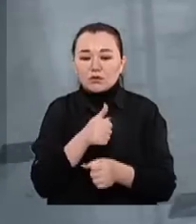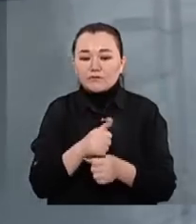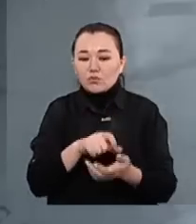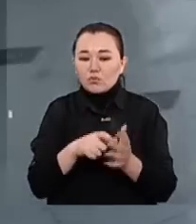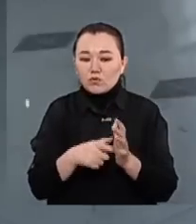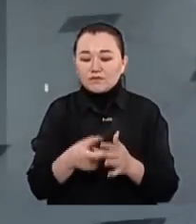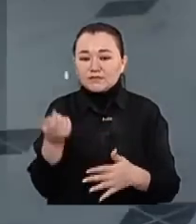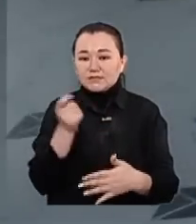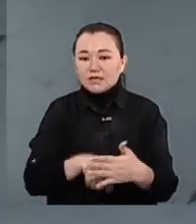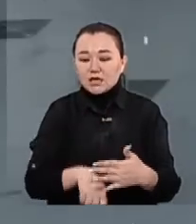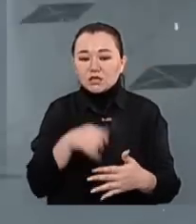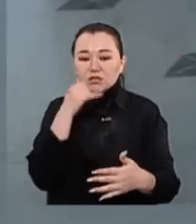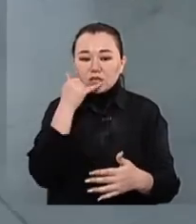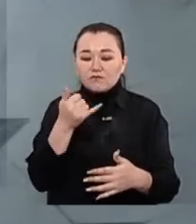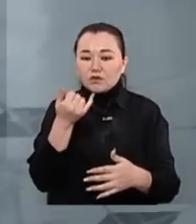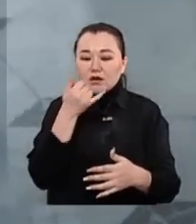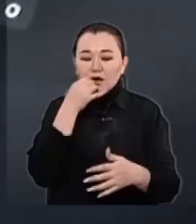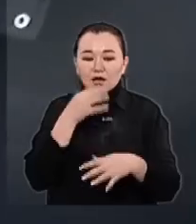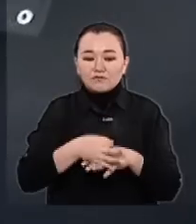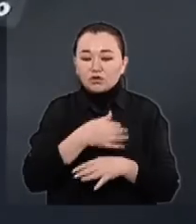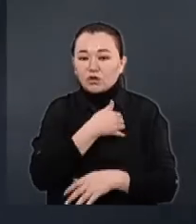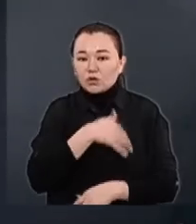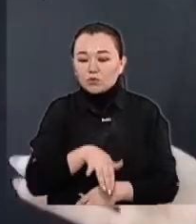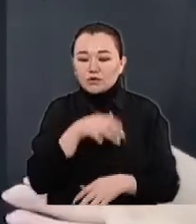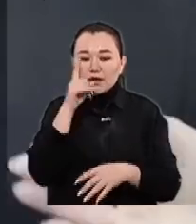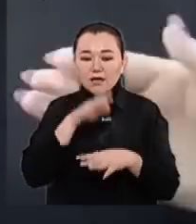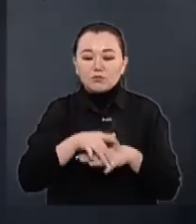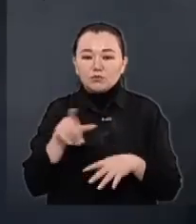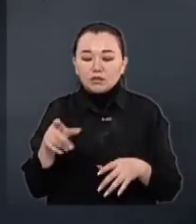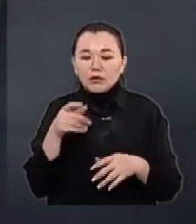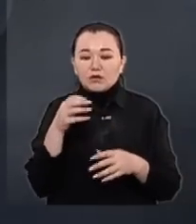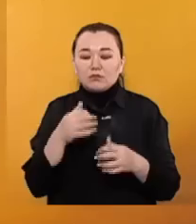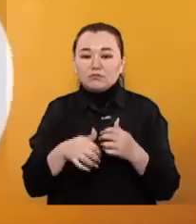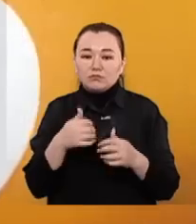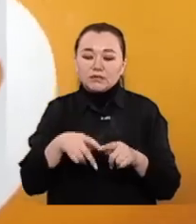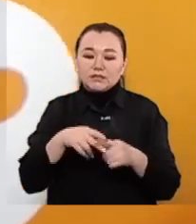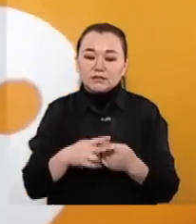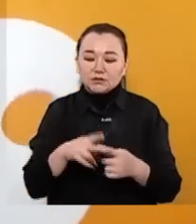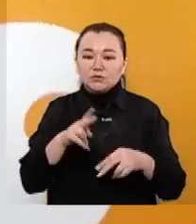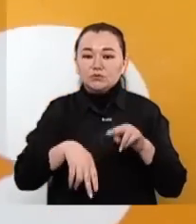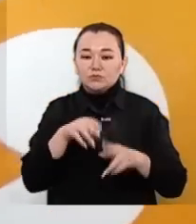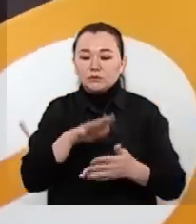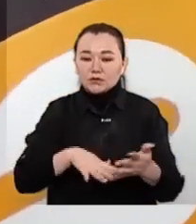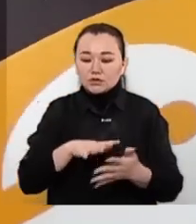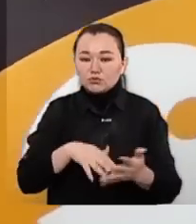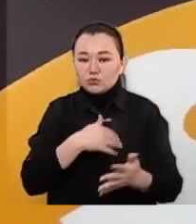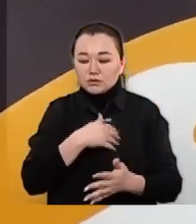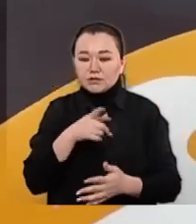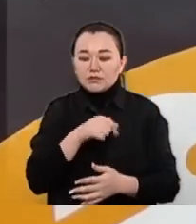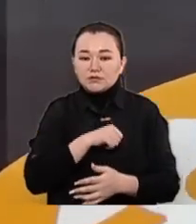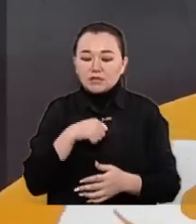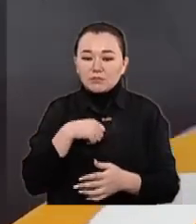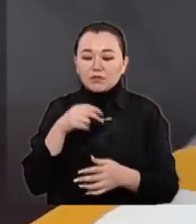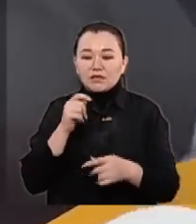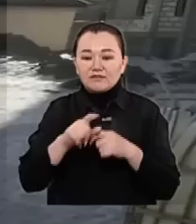есігі тарс жабық, телефондарына жауап қатпады. Ал әкімдіктегілер орта жолда тұралап қалған құрылысты жалғастыру үшін өздері